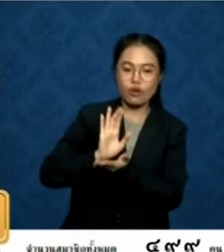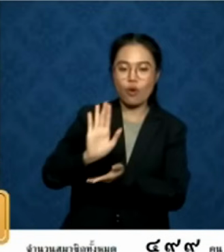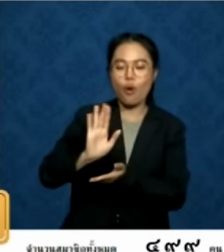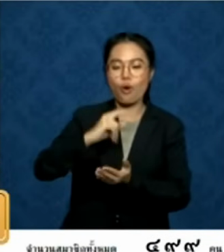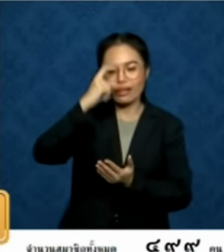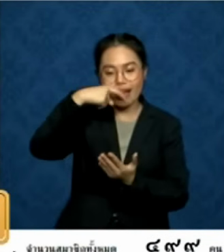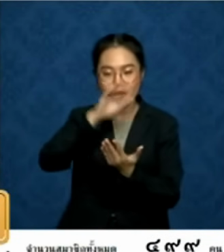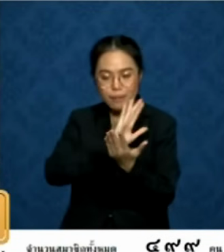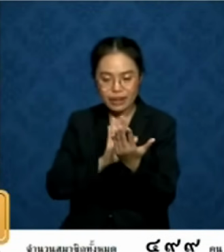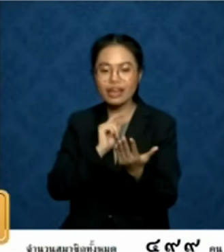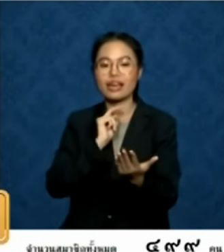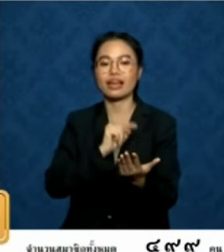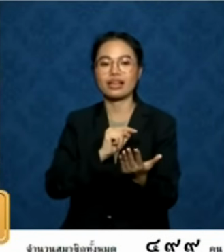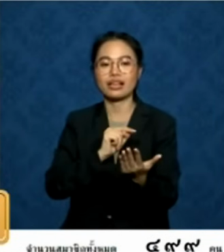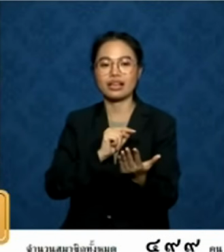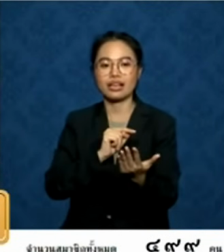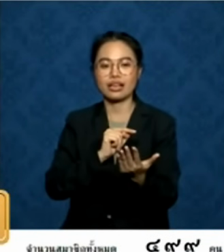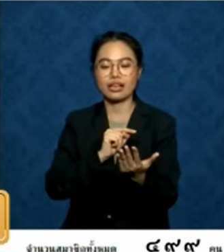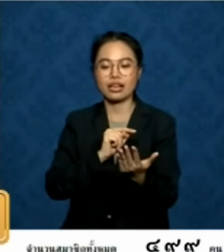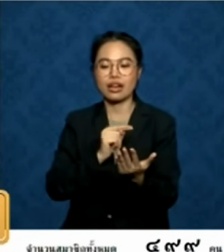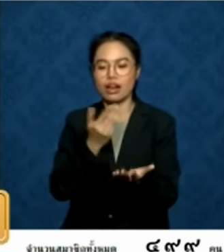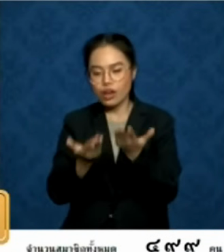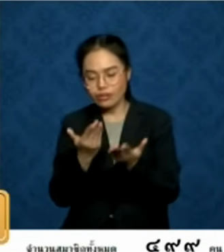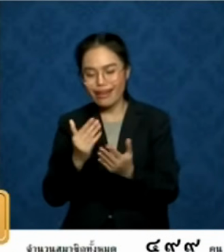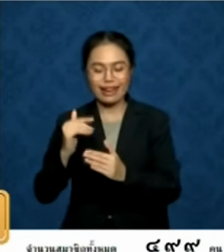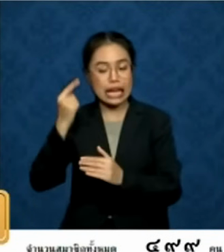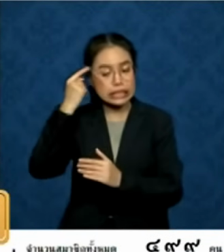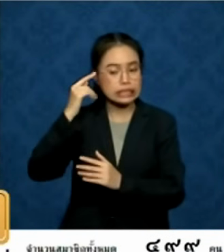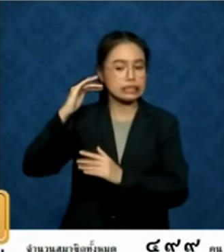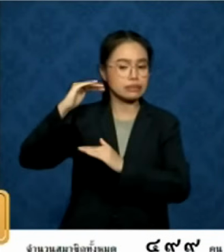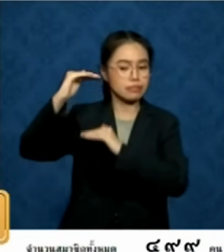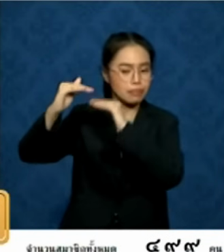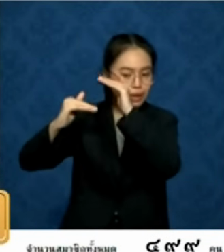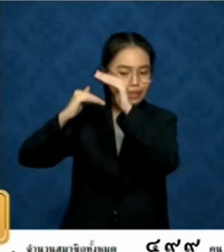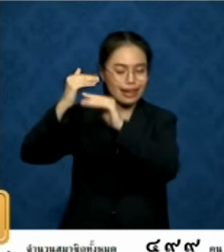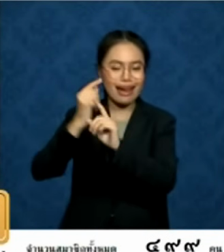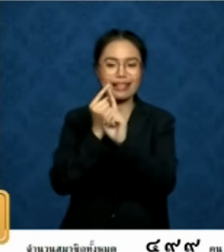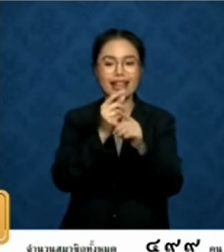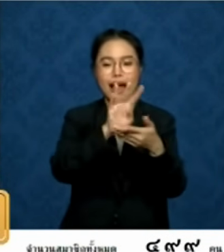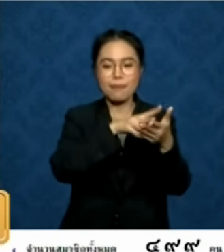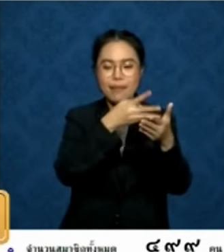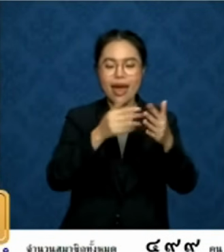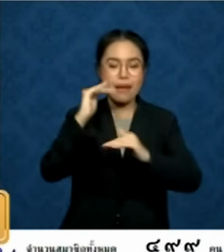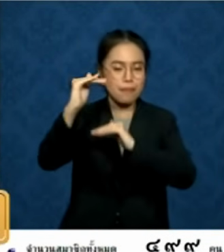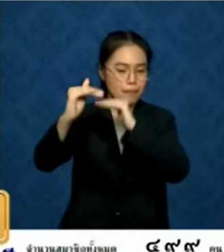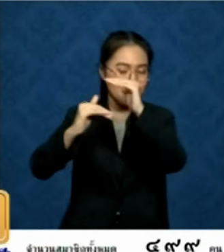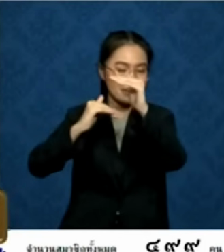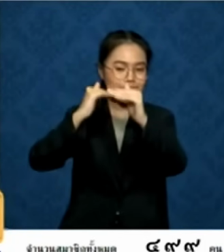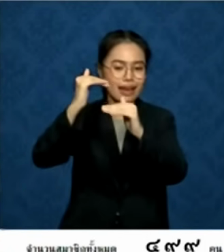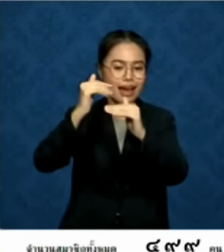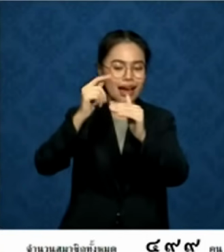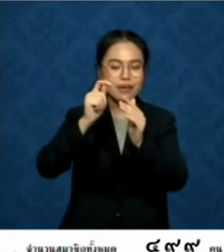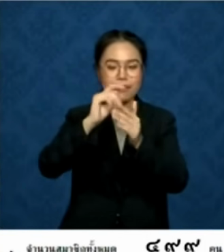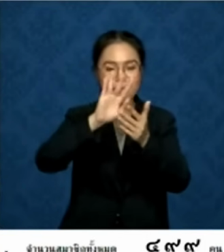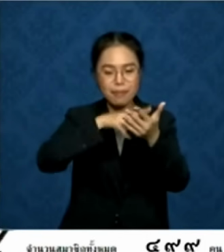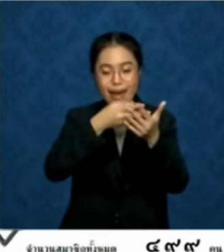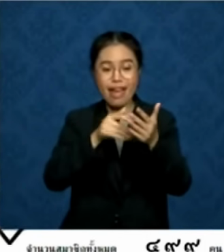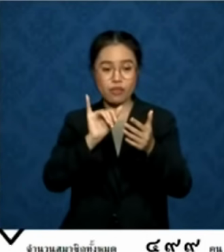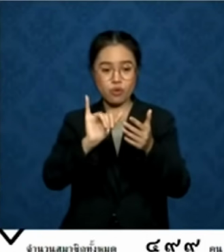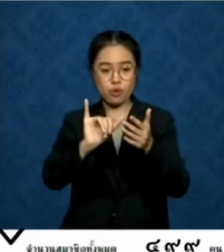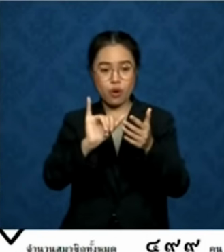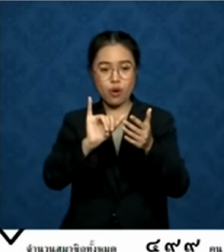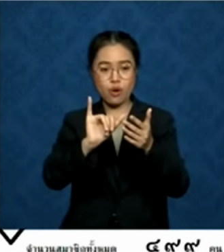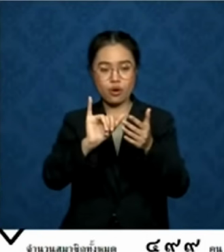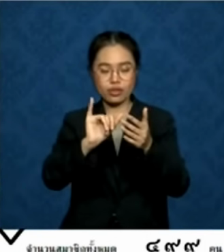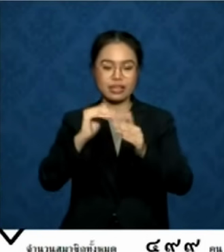ทศตลอดจนแนวทางการพัฒนาประเทศตามยุทธศาสตร์ชาติแผนแม่บทภายใต้ยุทธศาสตร์ชาติ